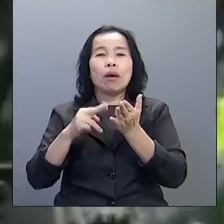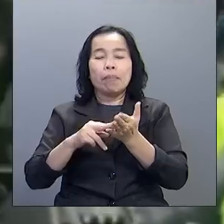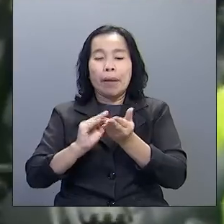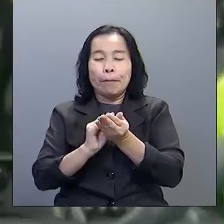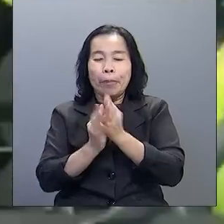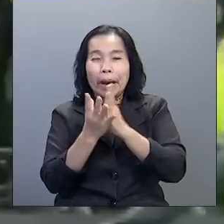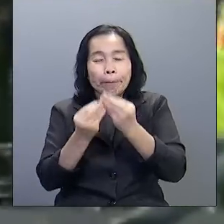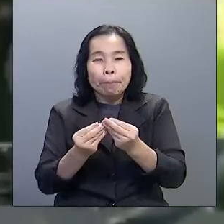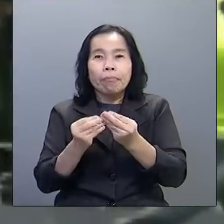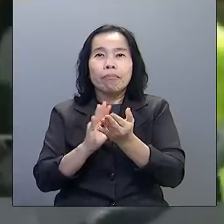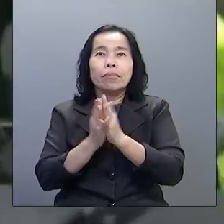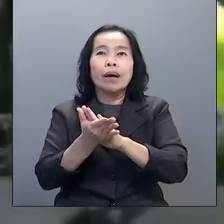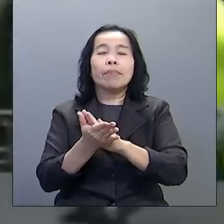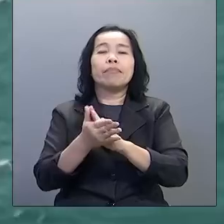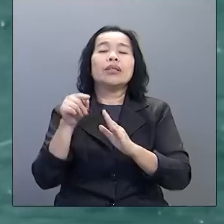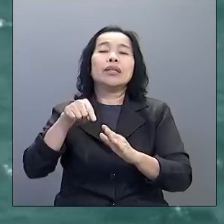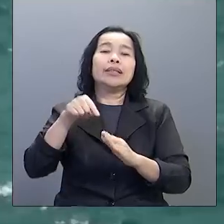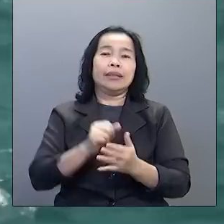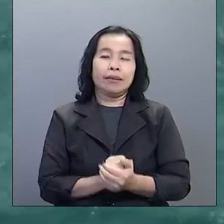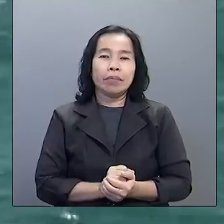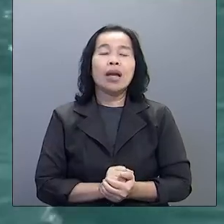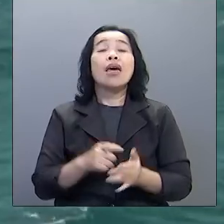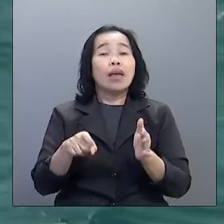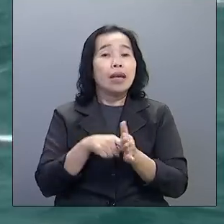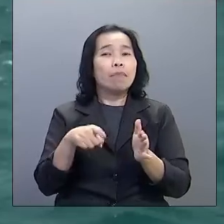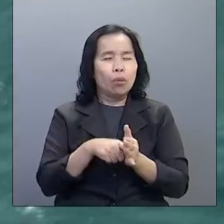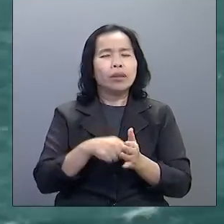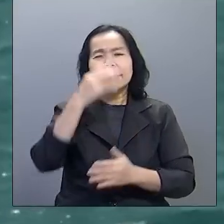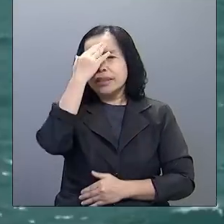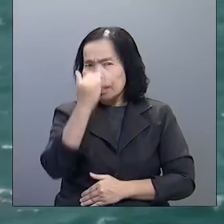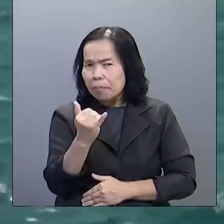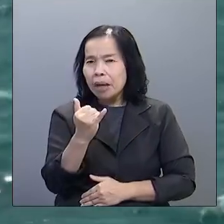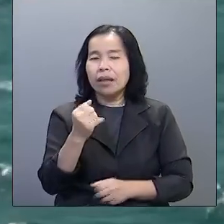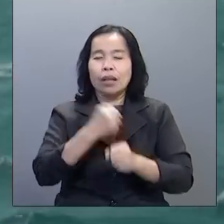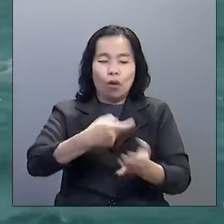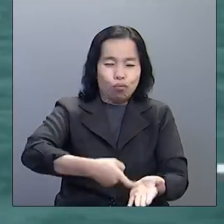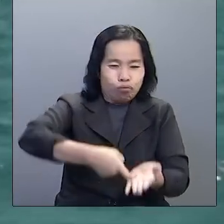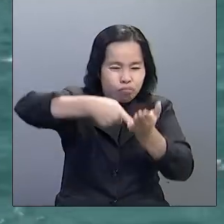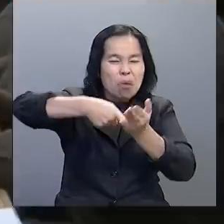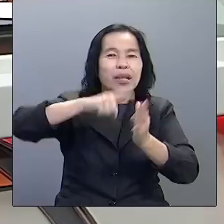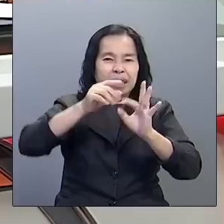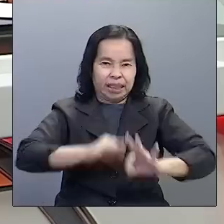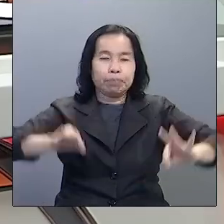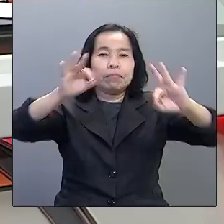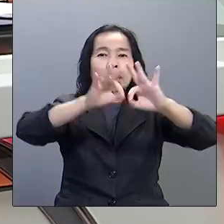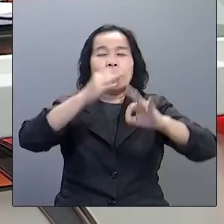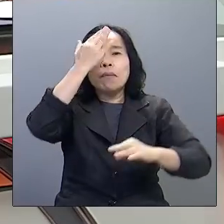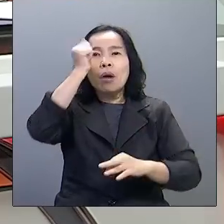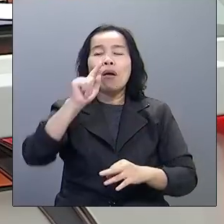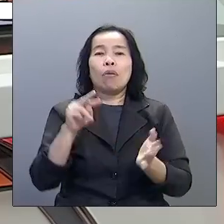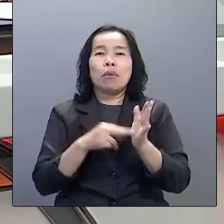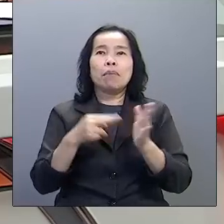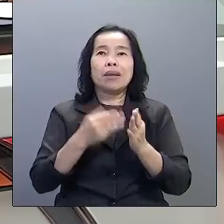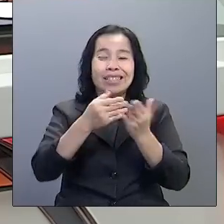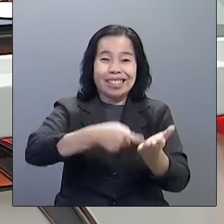ำไปสู่การดำเนินคดีเกิดขึ้นค่ะนี่ก็เป็นสาเหตุว่าทำไมภารกิจกู้เรือถึงได้มีความสำคัญอย่างยิ่งเพราะนอกเหนือจากการ